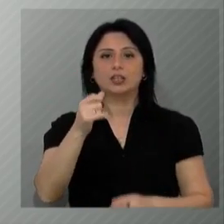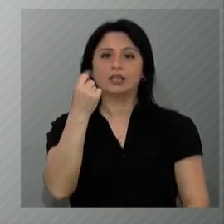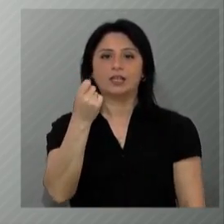11